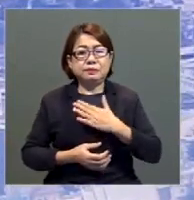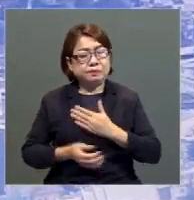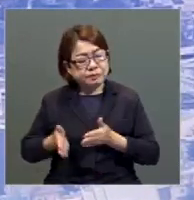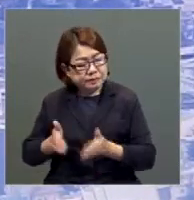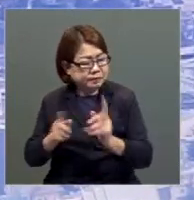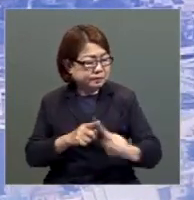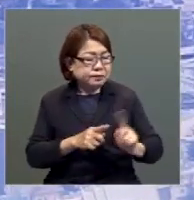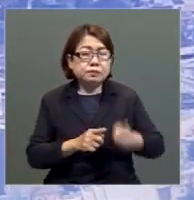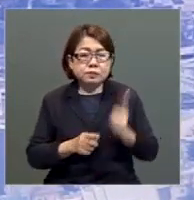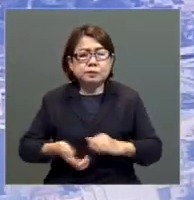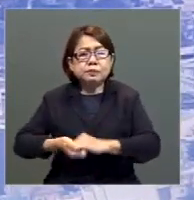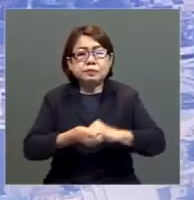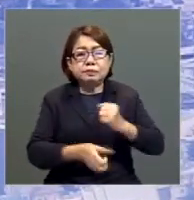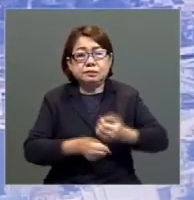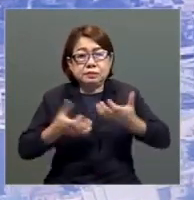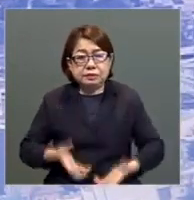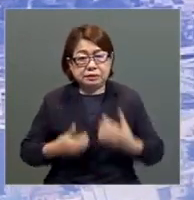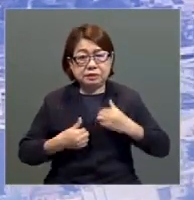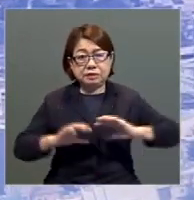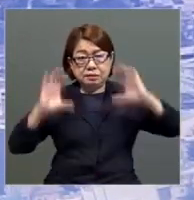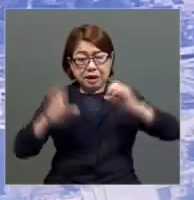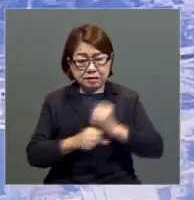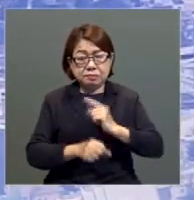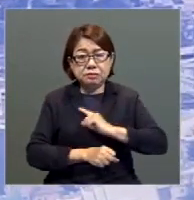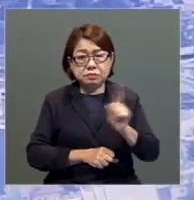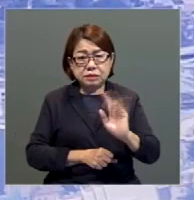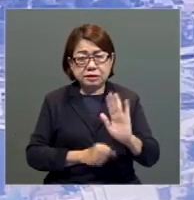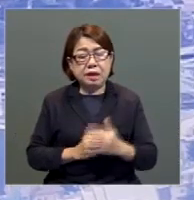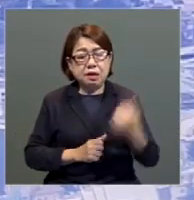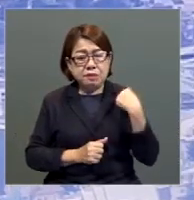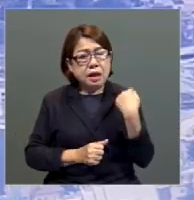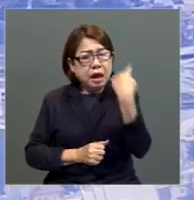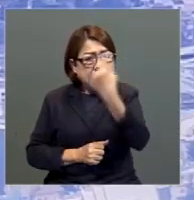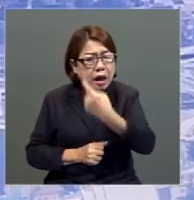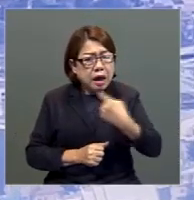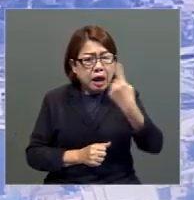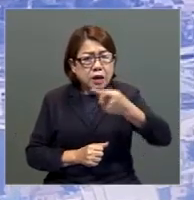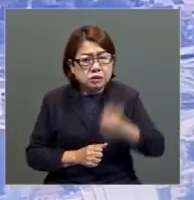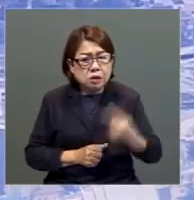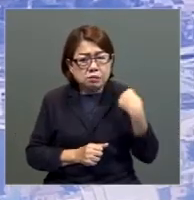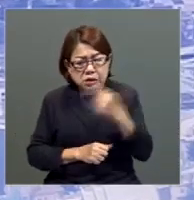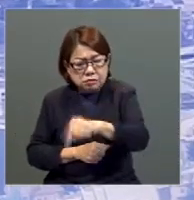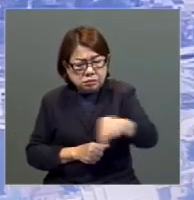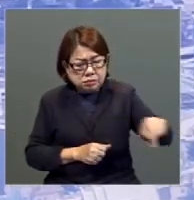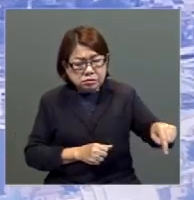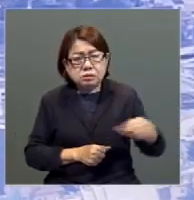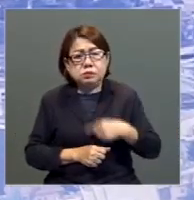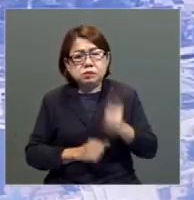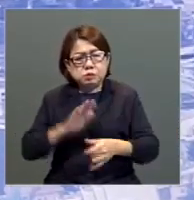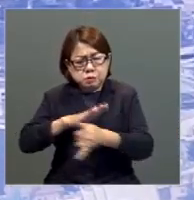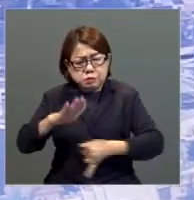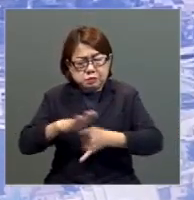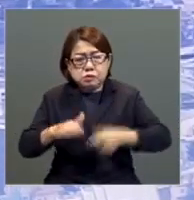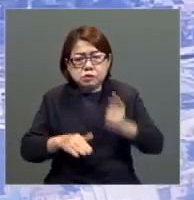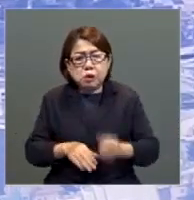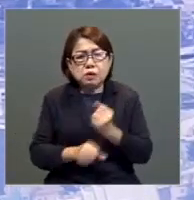คนไม่ใช่แค่ภาครัฐอย่างเดียวนะครับผมว่าคนที่ต้องเป็นถูกควอรันทีนไปร่วม 2-3 พันคนเนี่ยจะต้องทำอย่างไรน